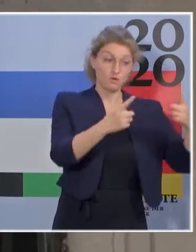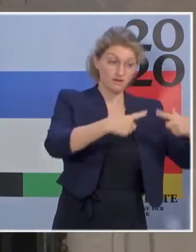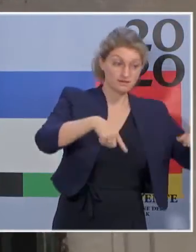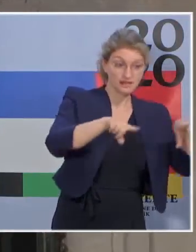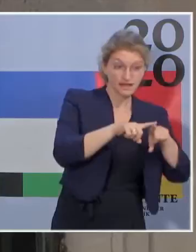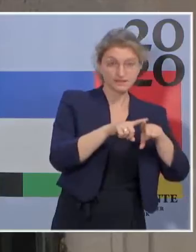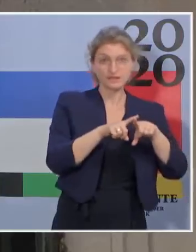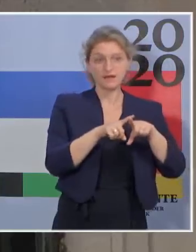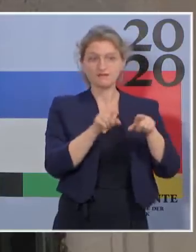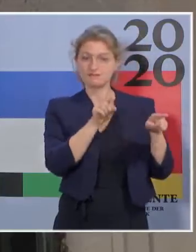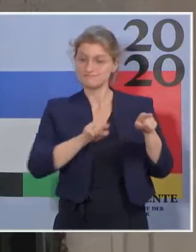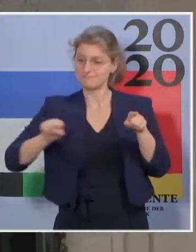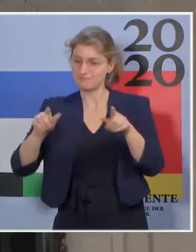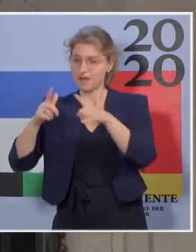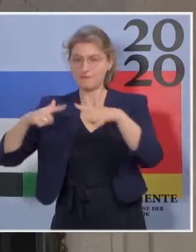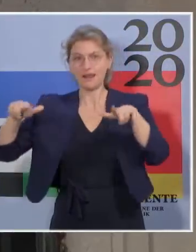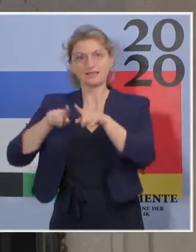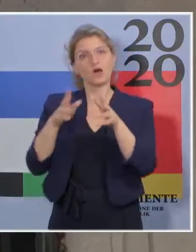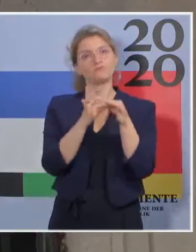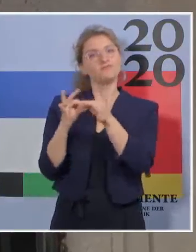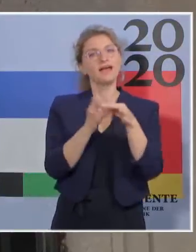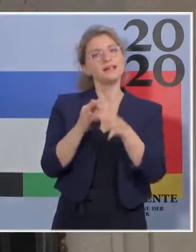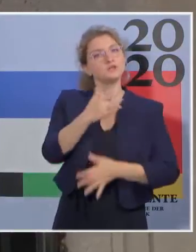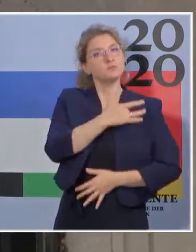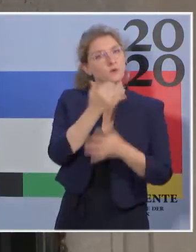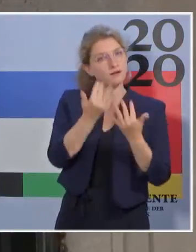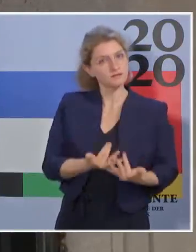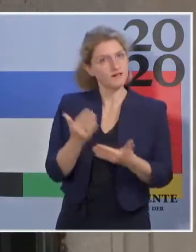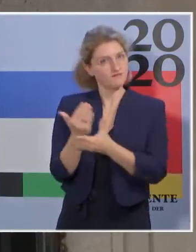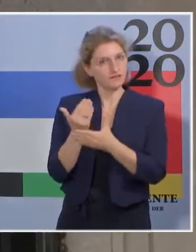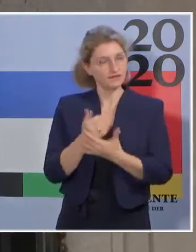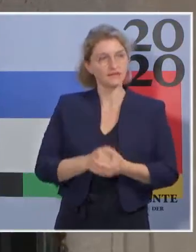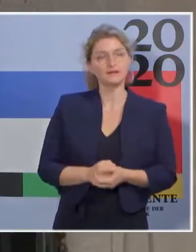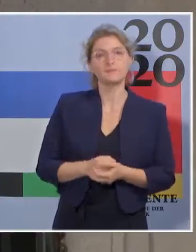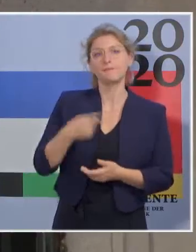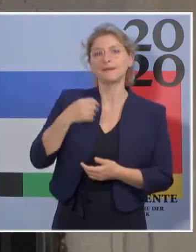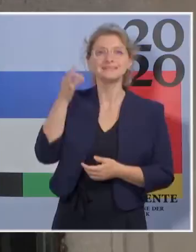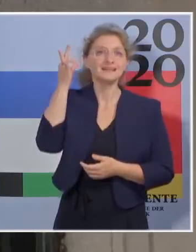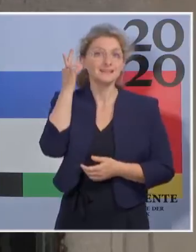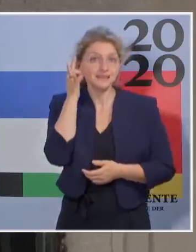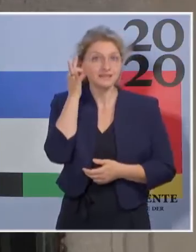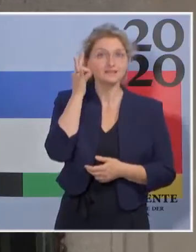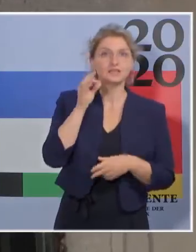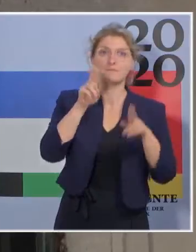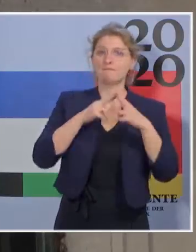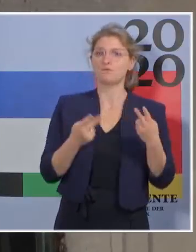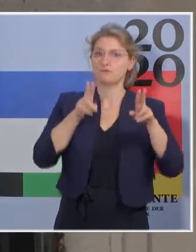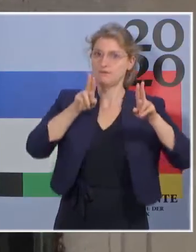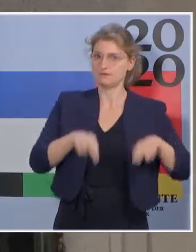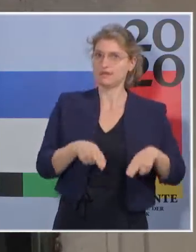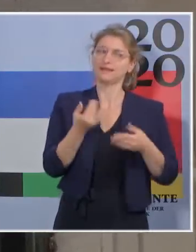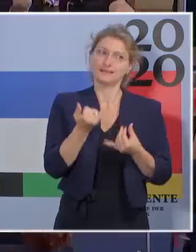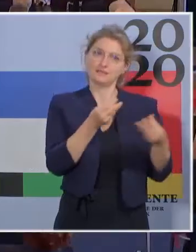im Land vertreten. Die Präsidentin des Bundesrates, Dr. Andrea Eder-Gitzstaller, darf ich jetzt um ihre Begrüßung